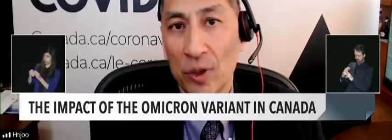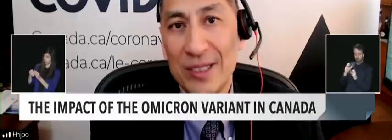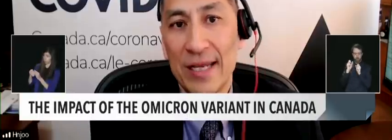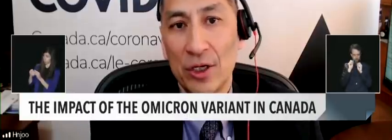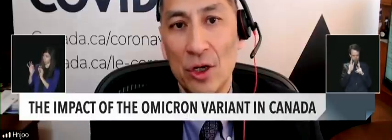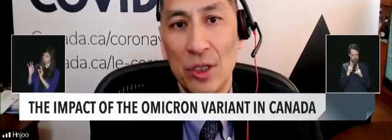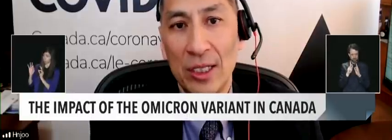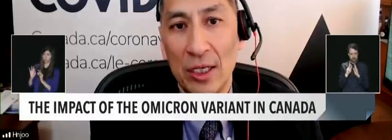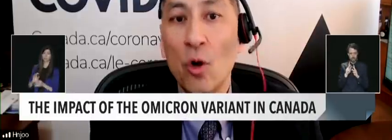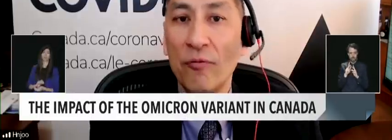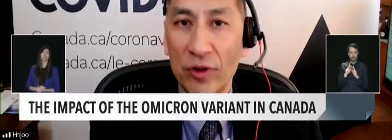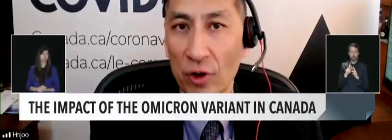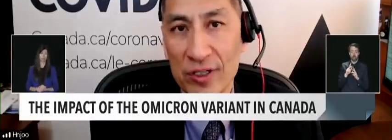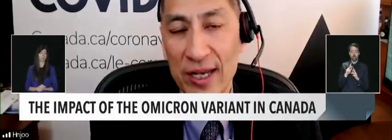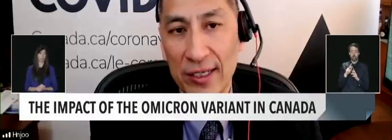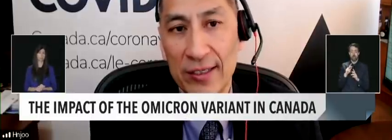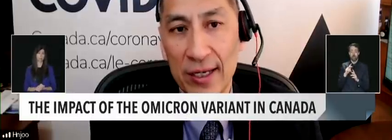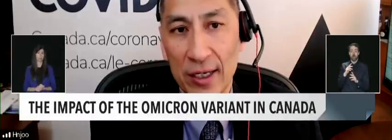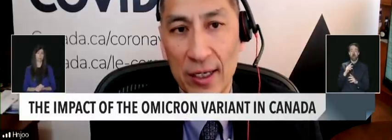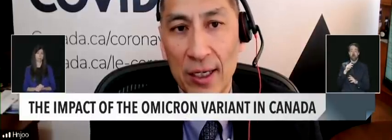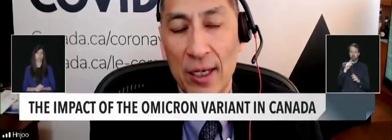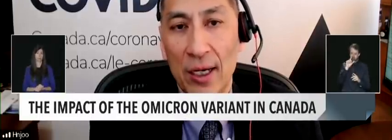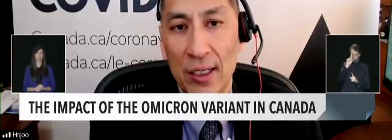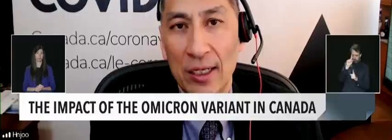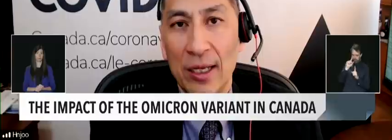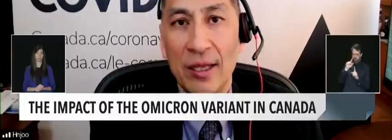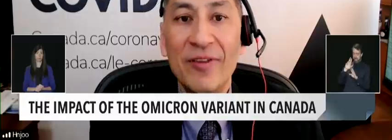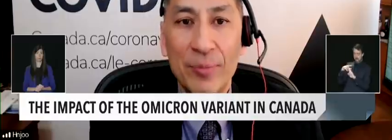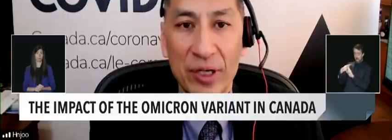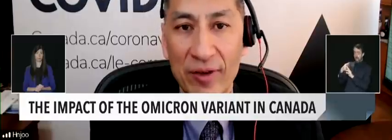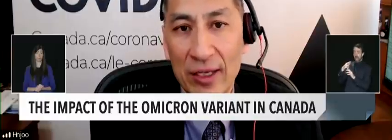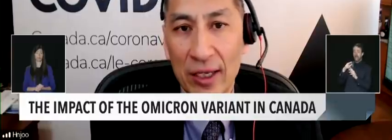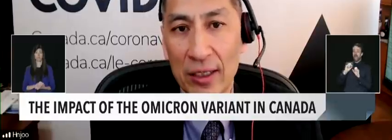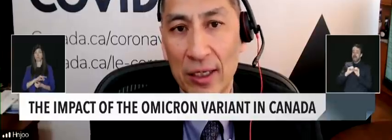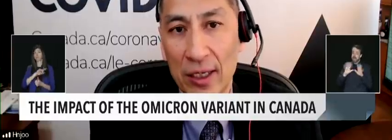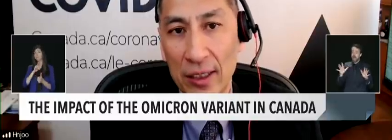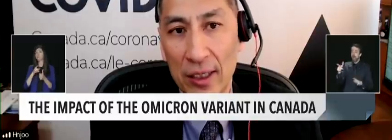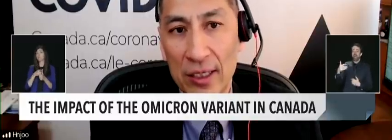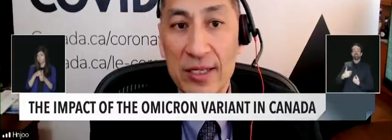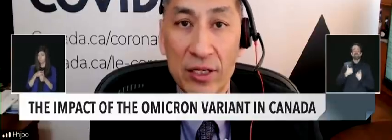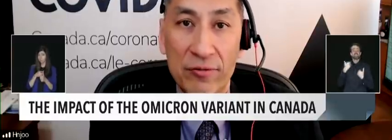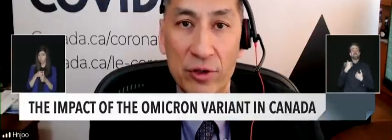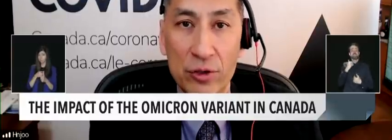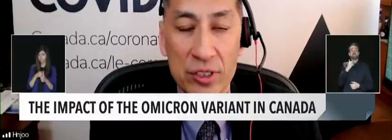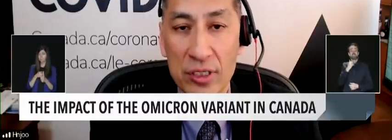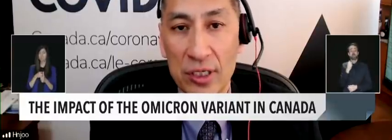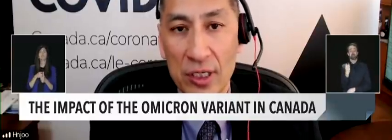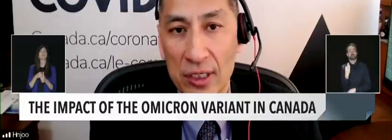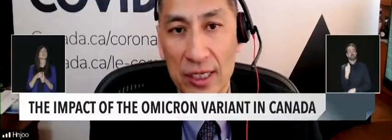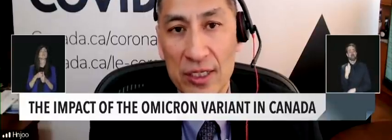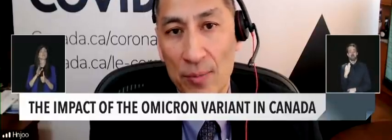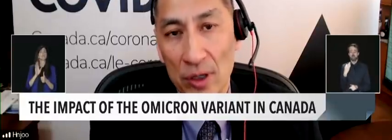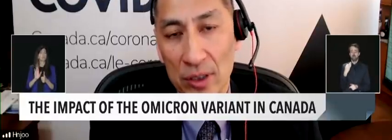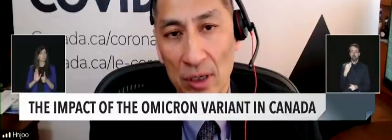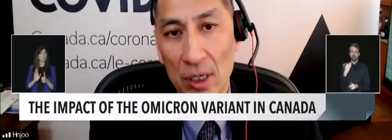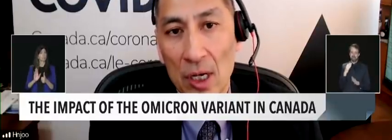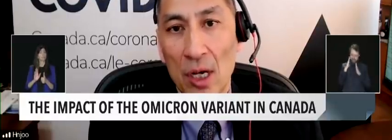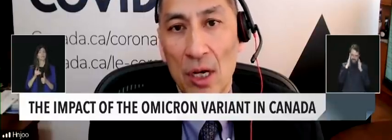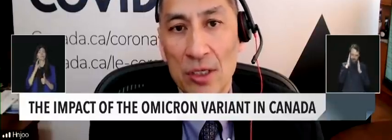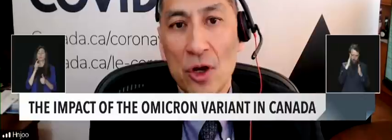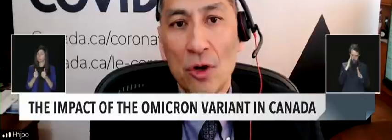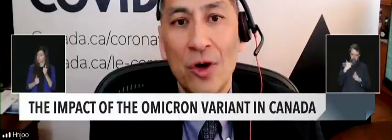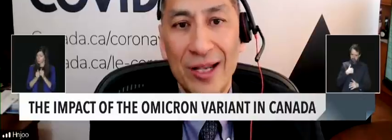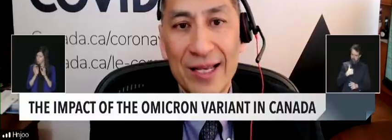propre, vraiment pour les sérieux, la confidentialité, la vie privée des individus. Ça, c'est très